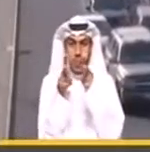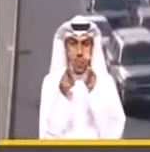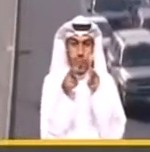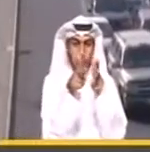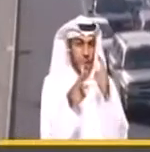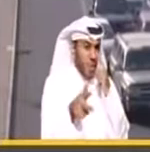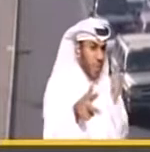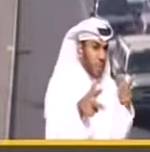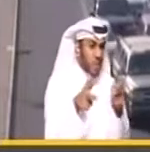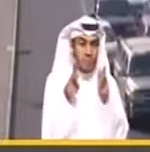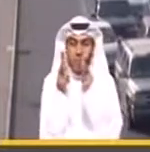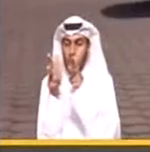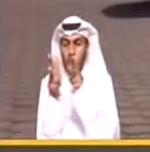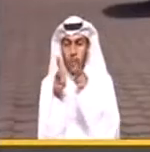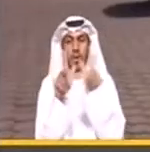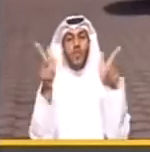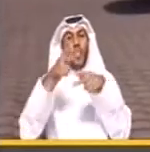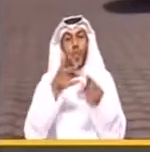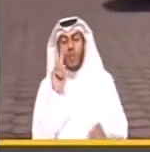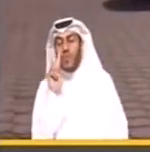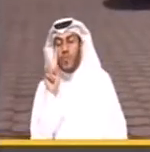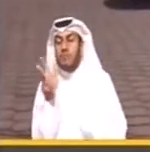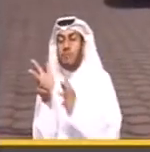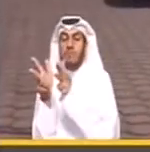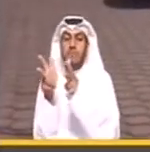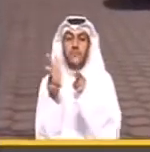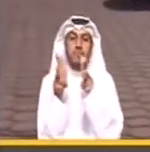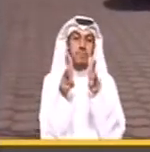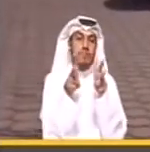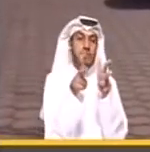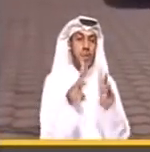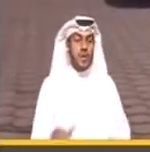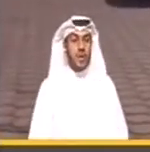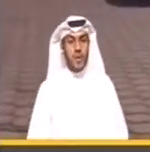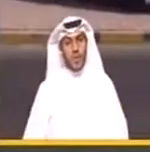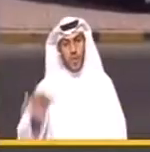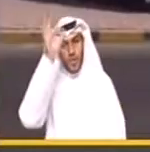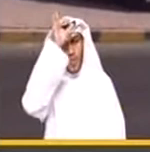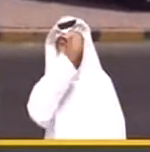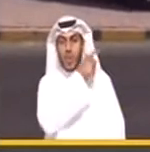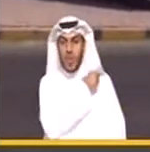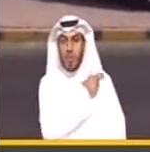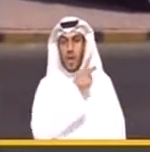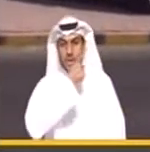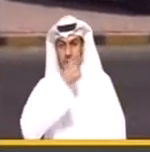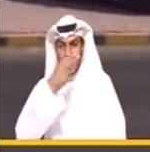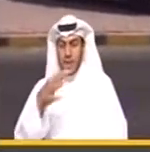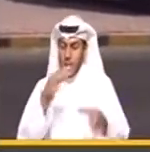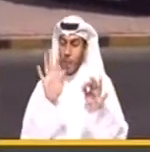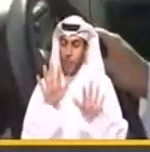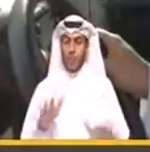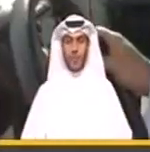الزحمة التي امتازت بالانسيابية والمرونة، فقوى الأمن من ضباط وعناصر متواجدون في كل